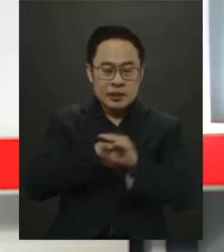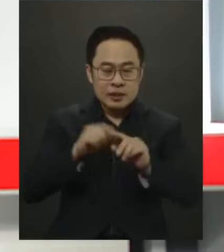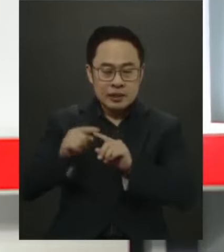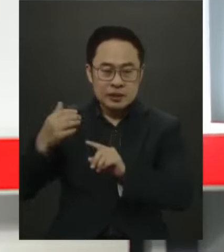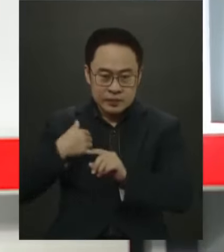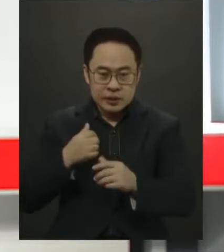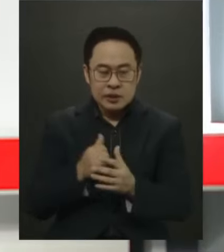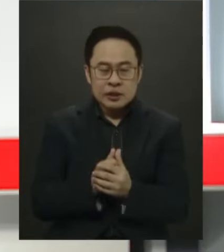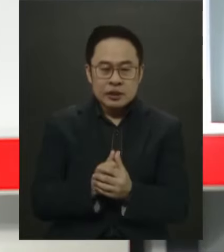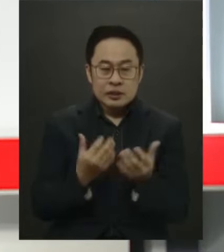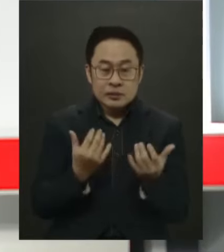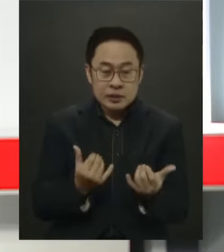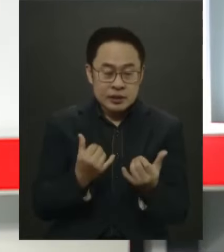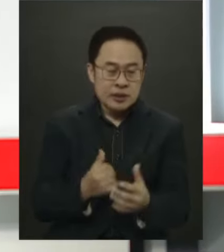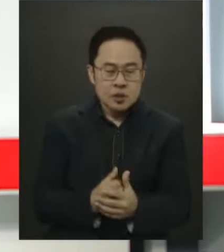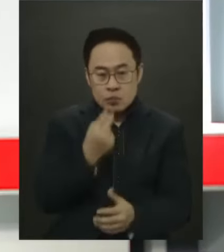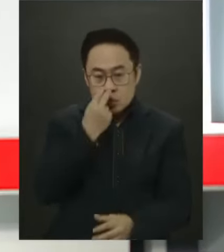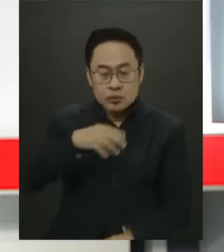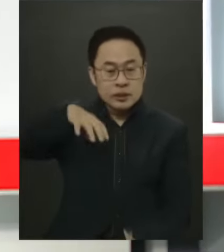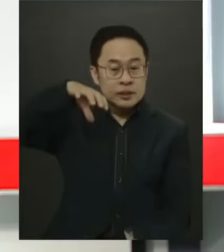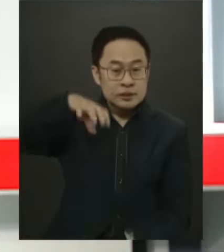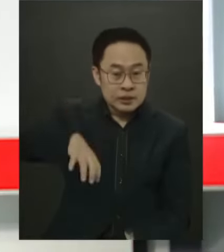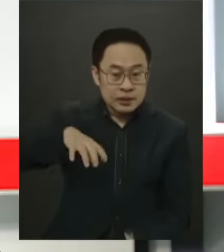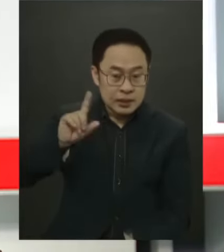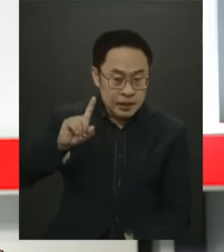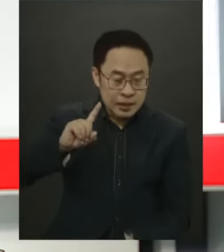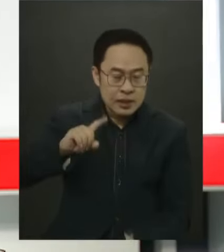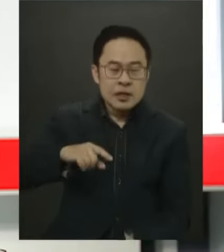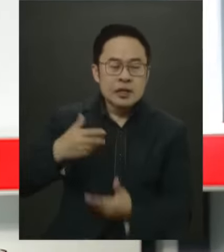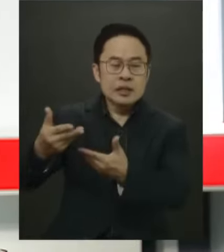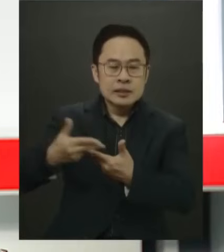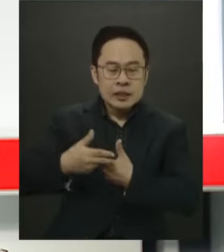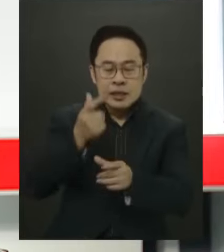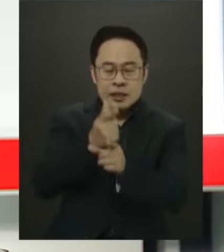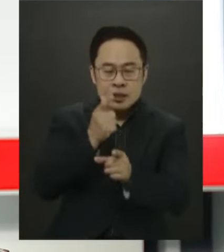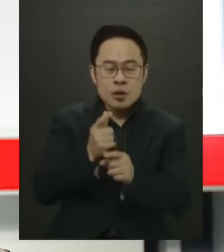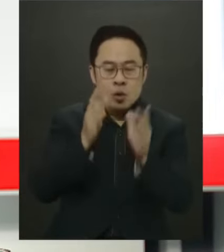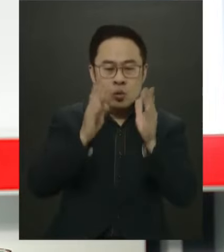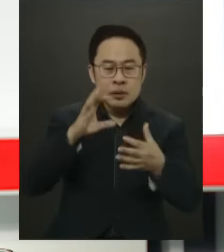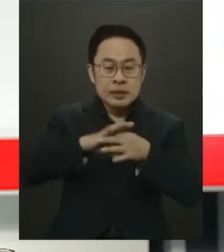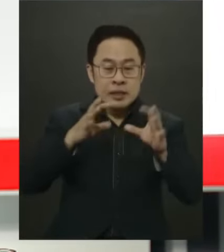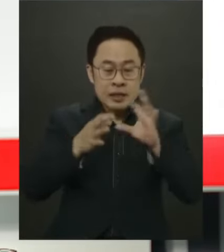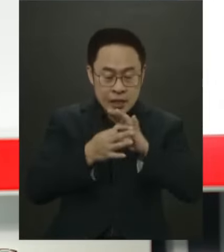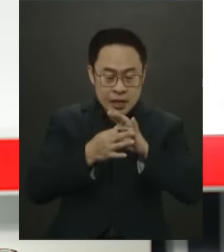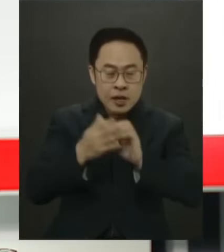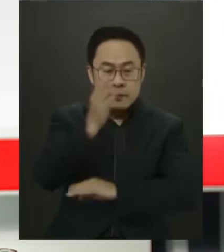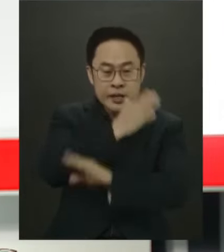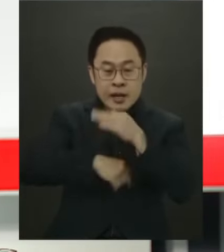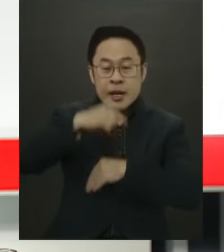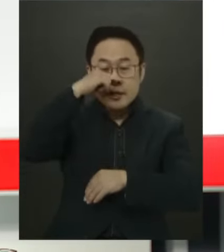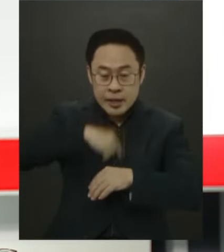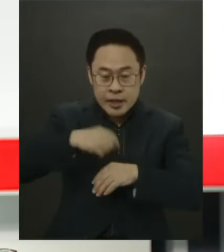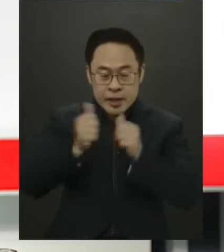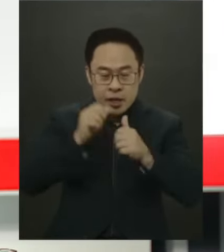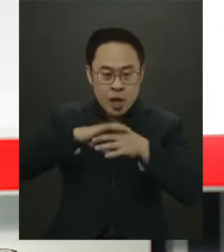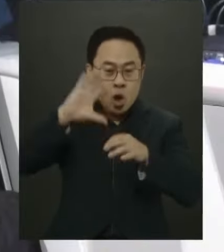รอต้อนรับแต่ว่าล่าสุดค่ะพาไปดูบรรยากาศงานเลี้ยงต้อนรับนักกีฬาพาราลิมปิกไทยในชุดลุยศึกปารีสเกม2024